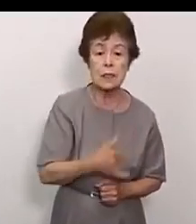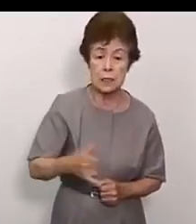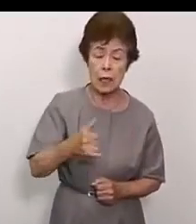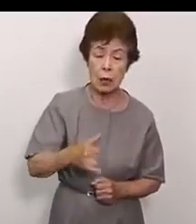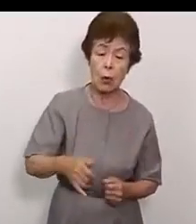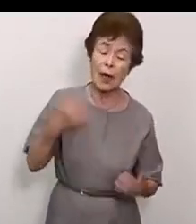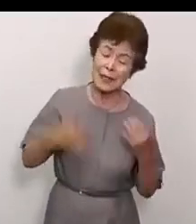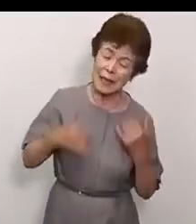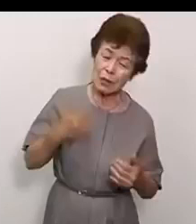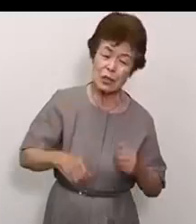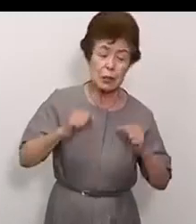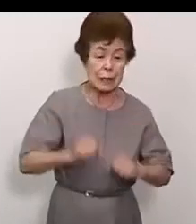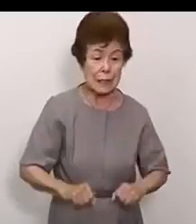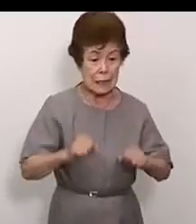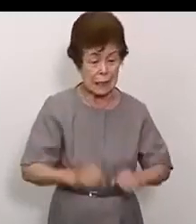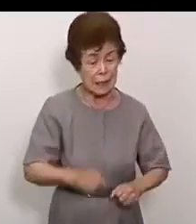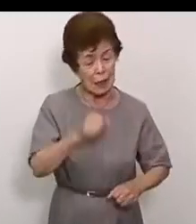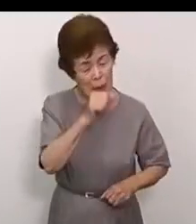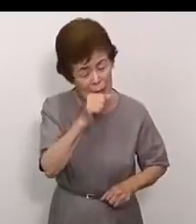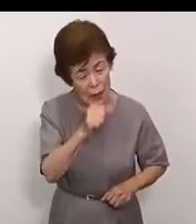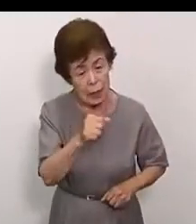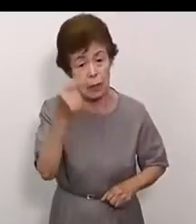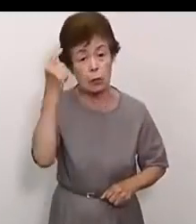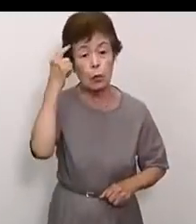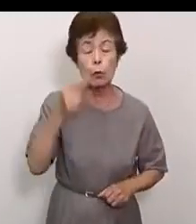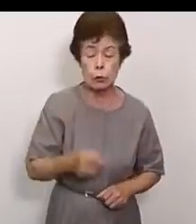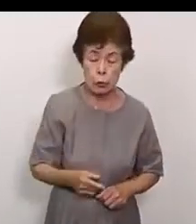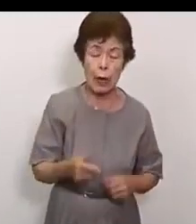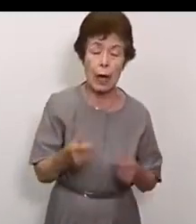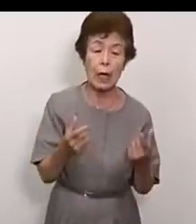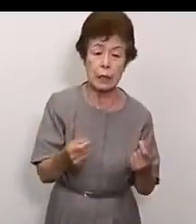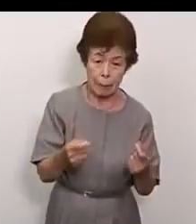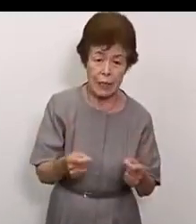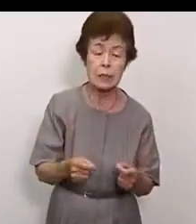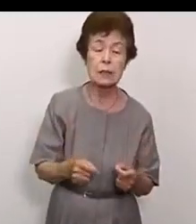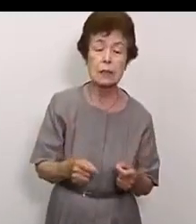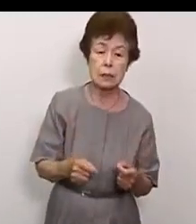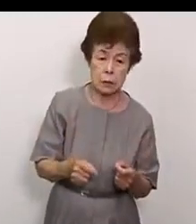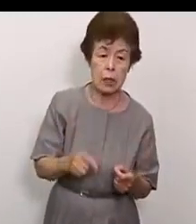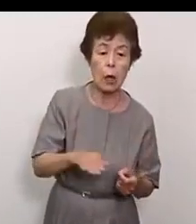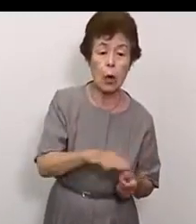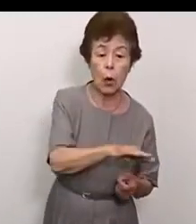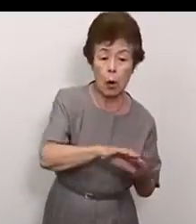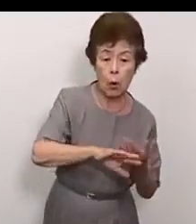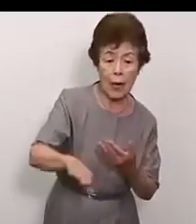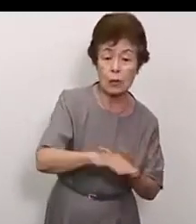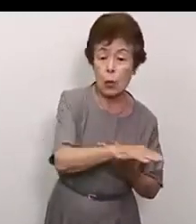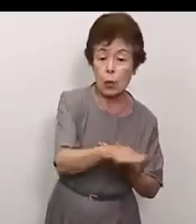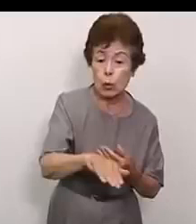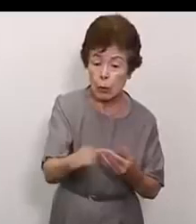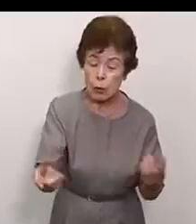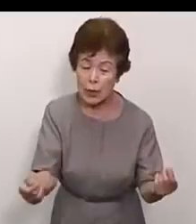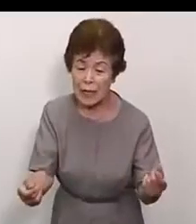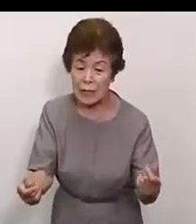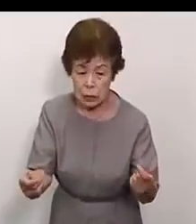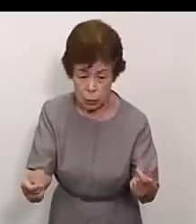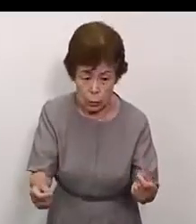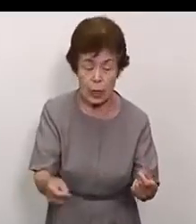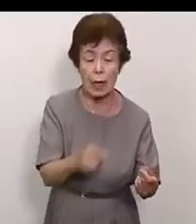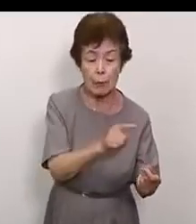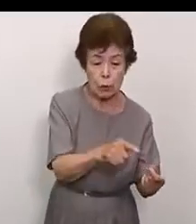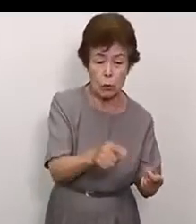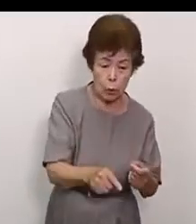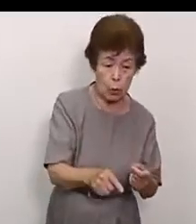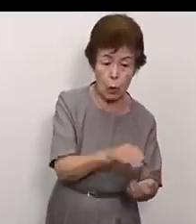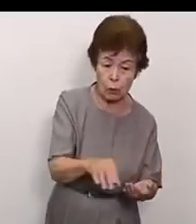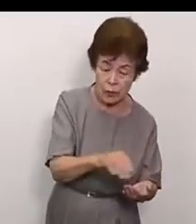生きててよかったなと思って生きるためには当然その、まあ、機会がね、他の子と同じようにいろんなものをこう選択するチャンスが与えられ